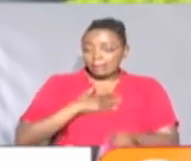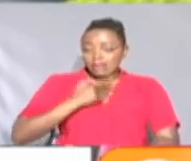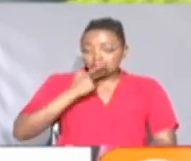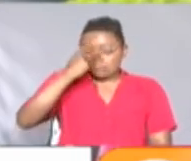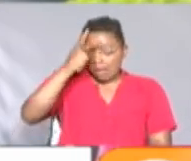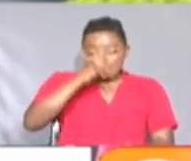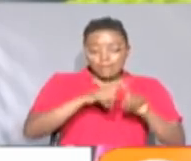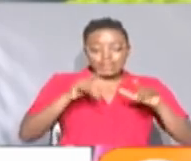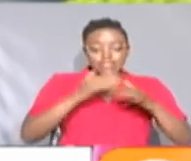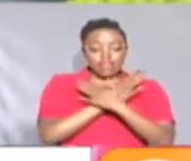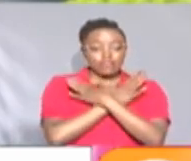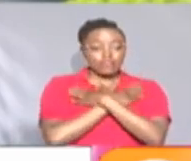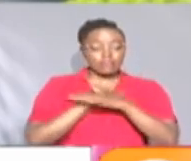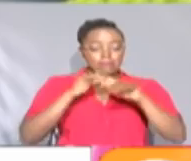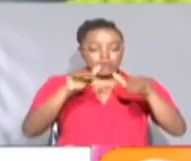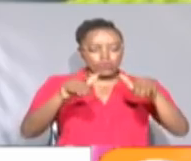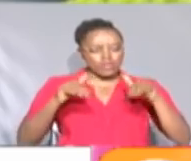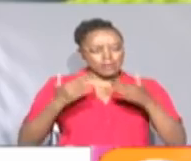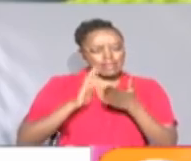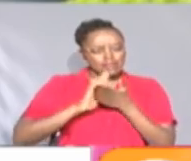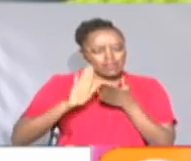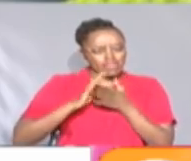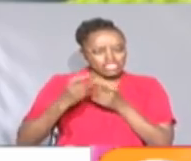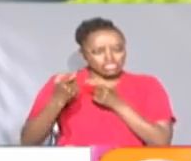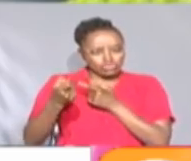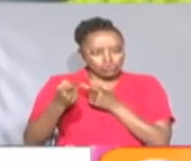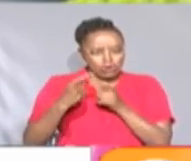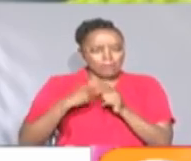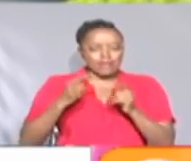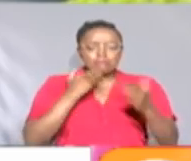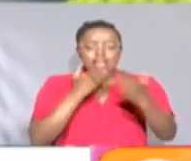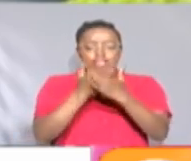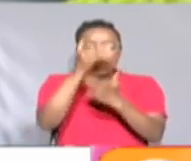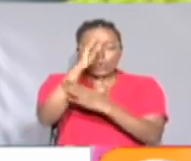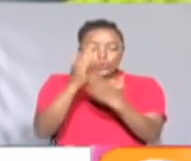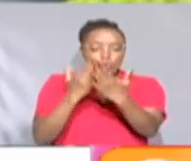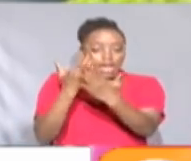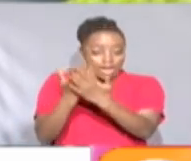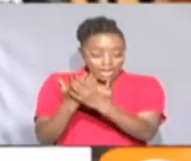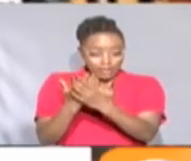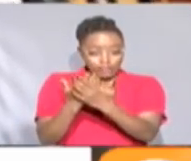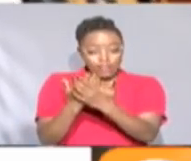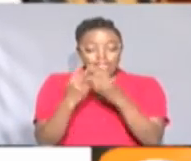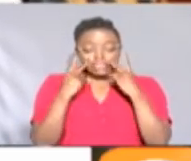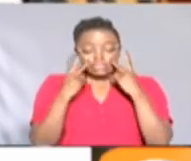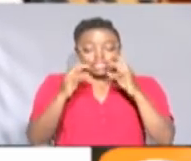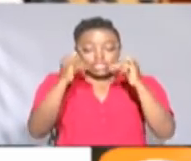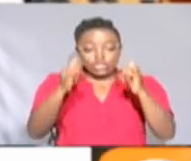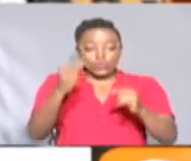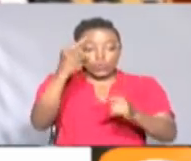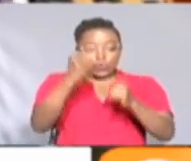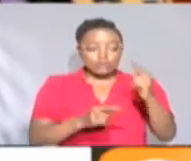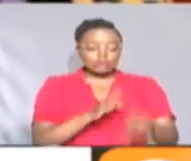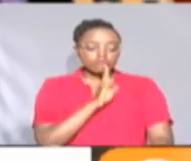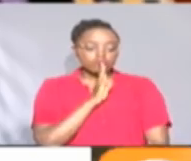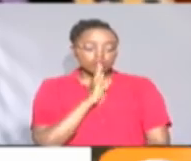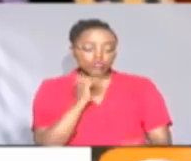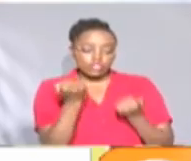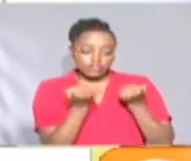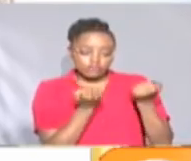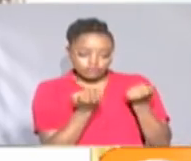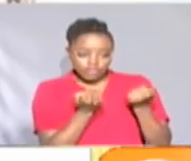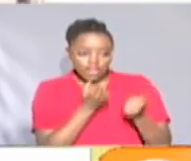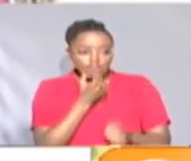marafiki zangu wananingojea. Niko na haraka kidogo, lakini nashukuru Mungu tumefika mwaka mpya. And so he borrowed the father's car and